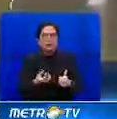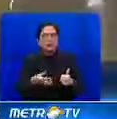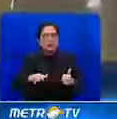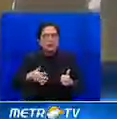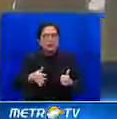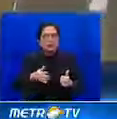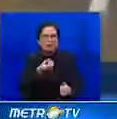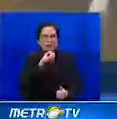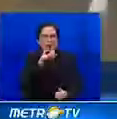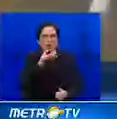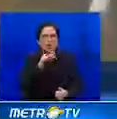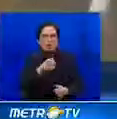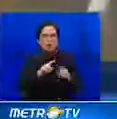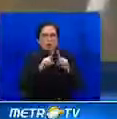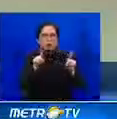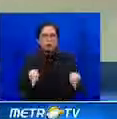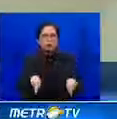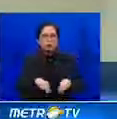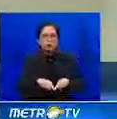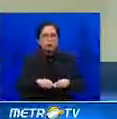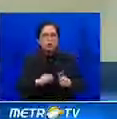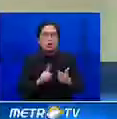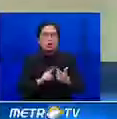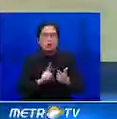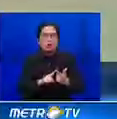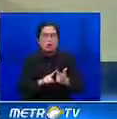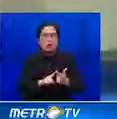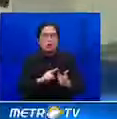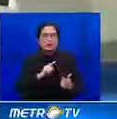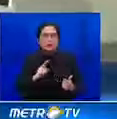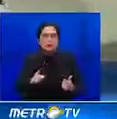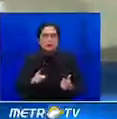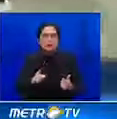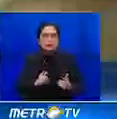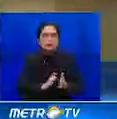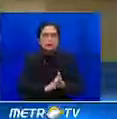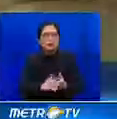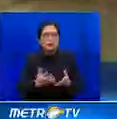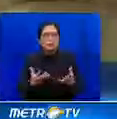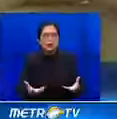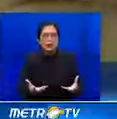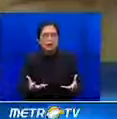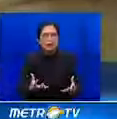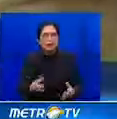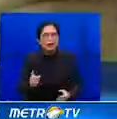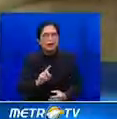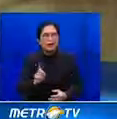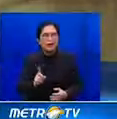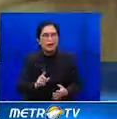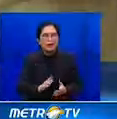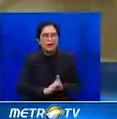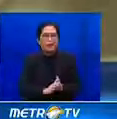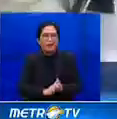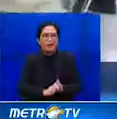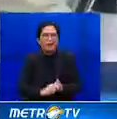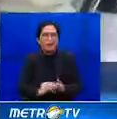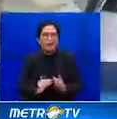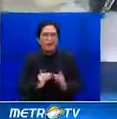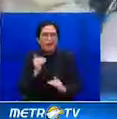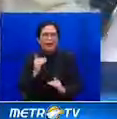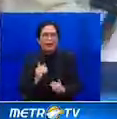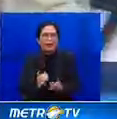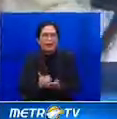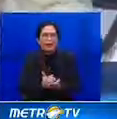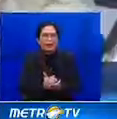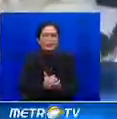teguran lisan dan tertulis kategori kedua disiplin sedang hingga berat yakni tidak ada kenaikan gaji dan pangkat serta